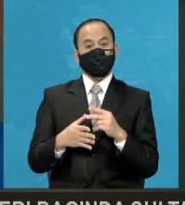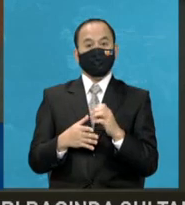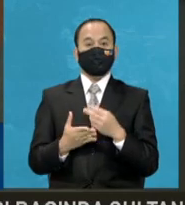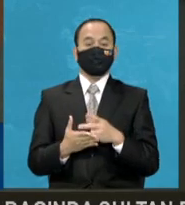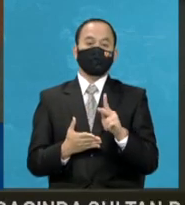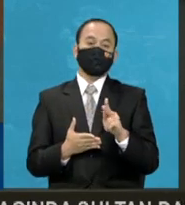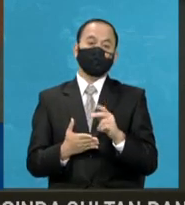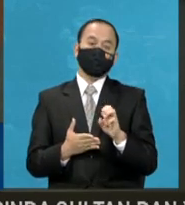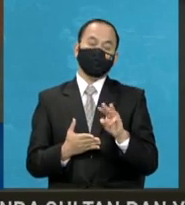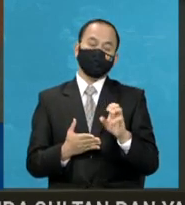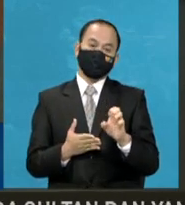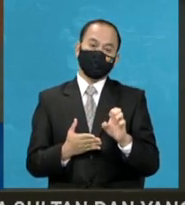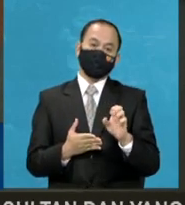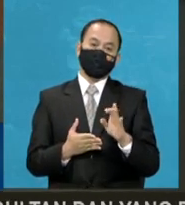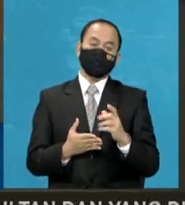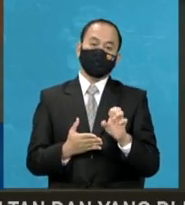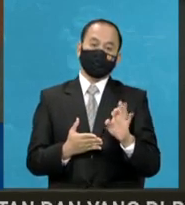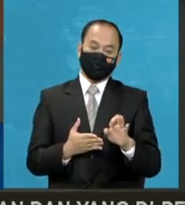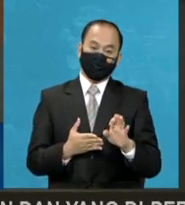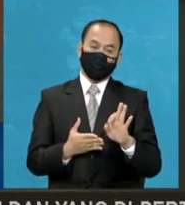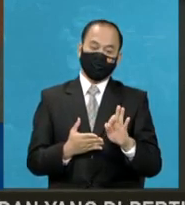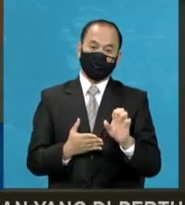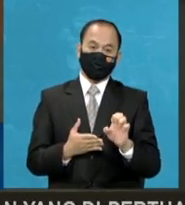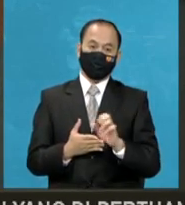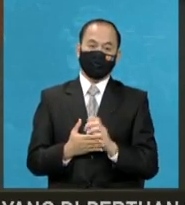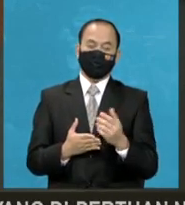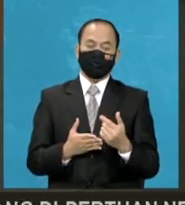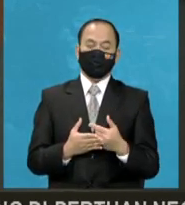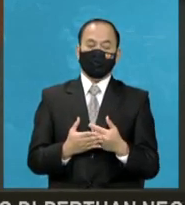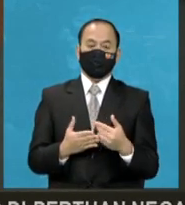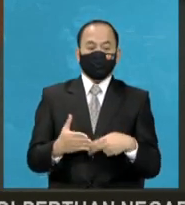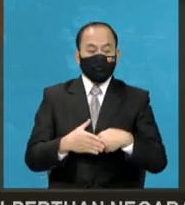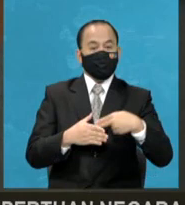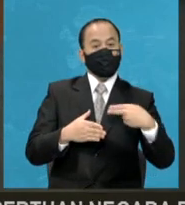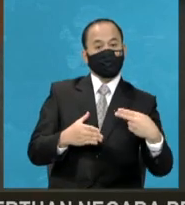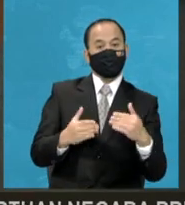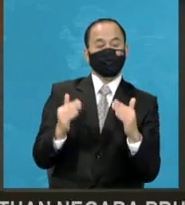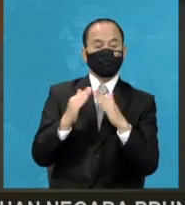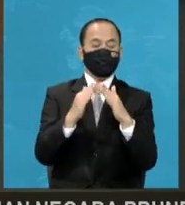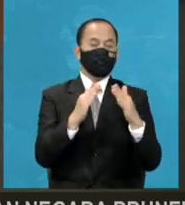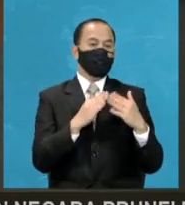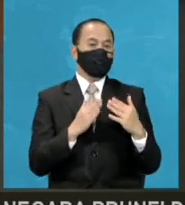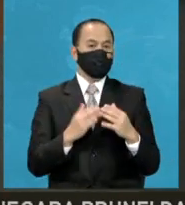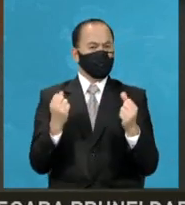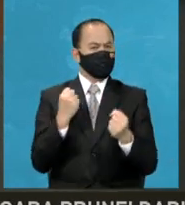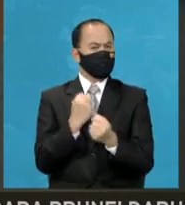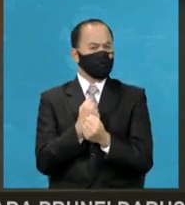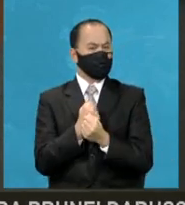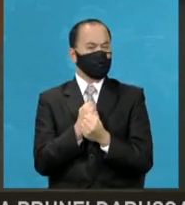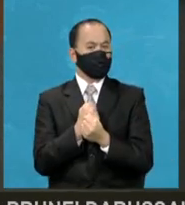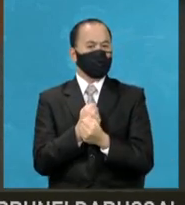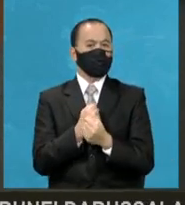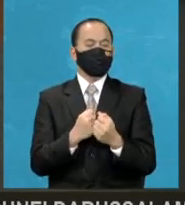akan terus menurut kaki alternatif bagi penghasilan perumahan yang lebih berdaya tahan termasuk Edah